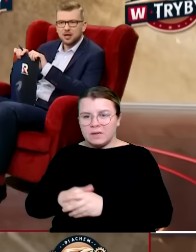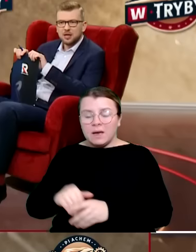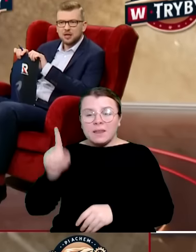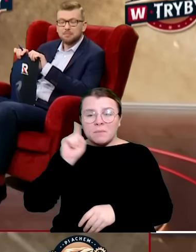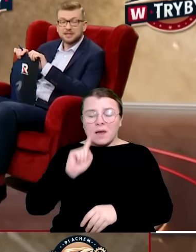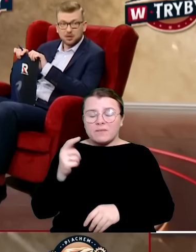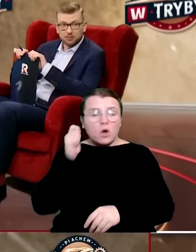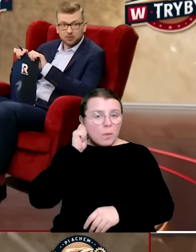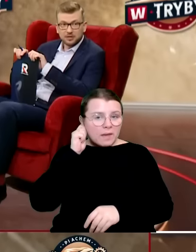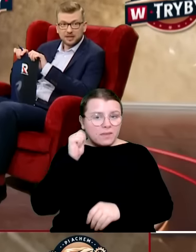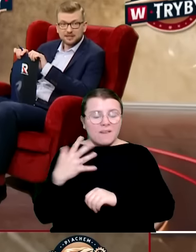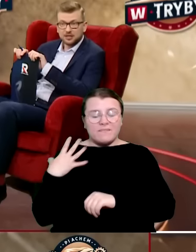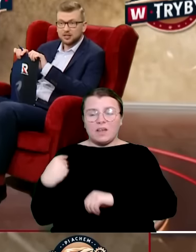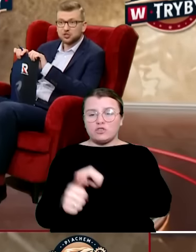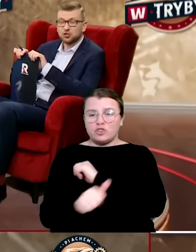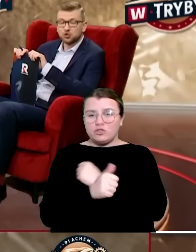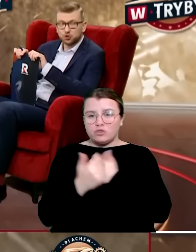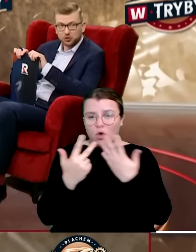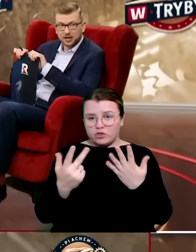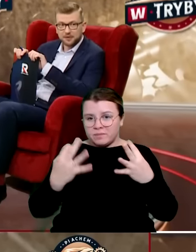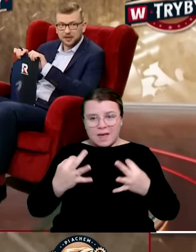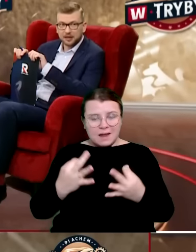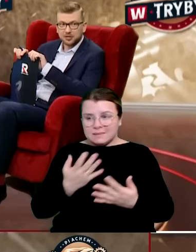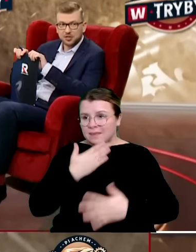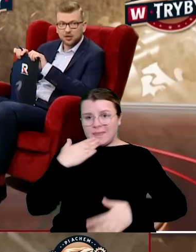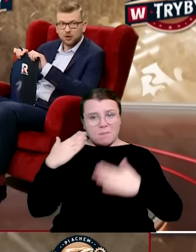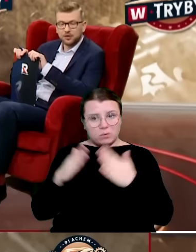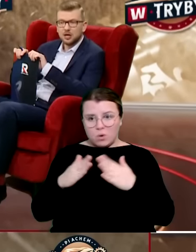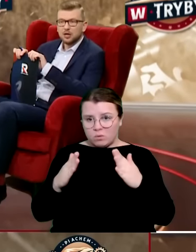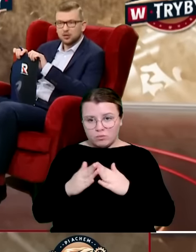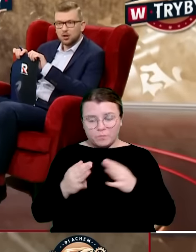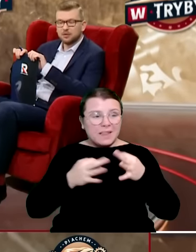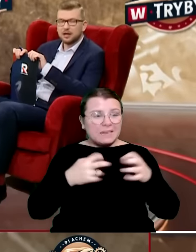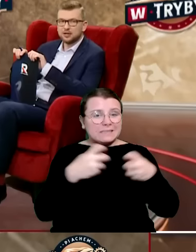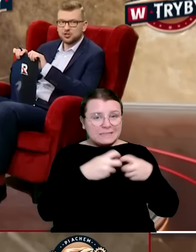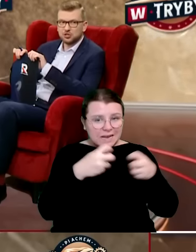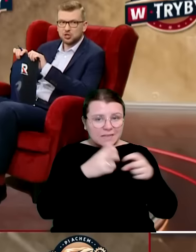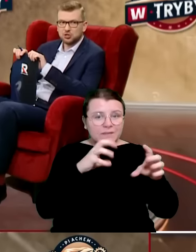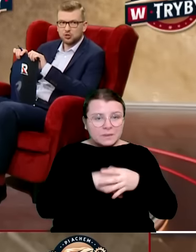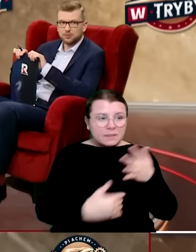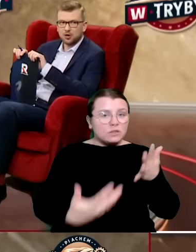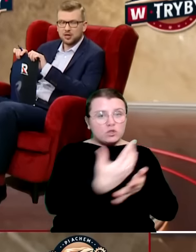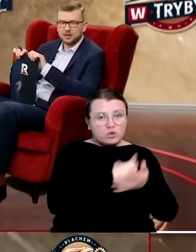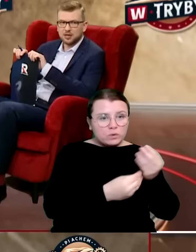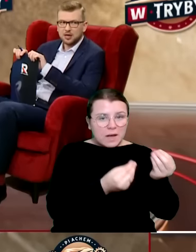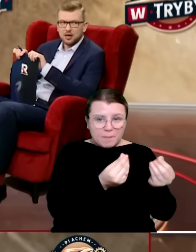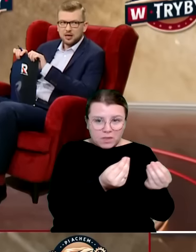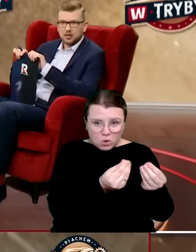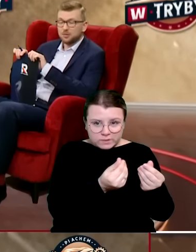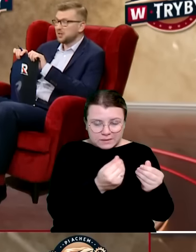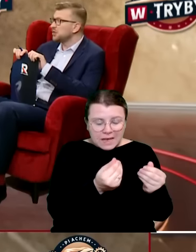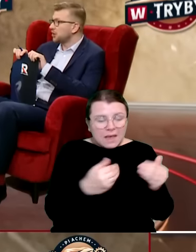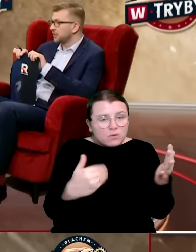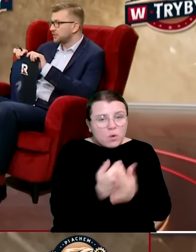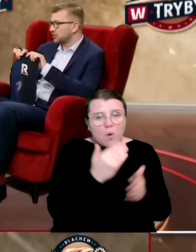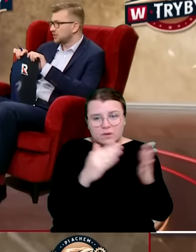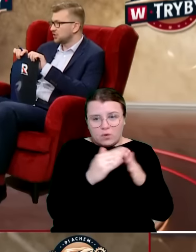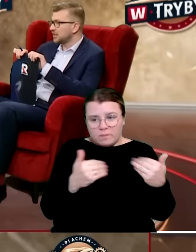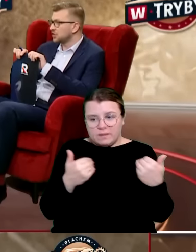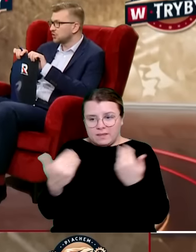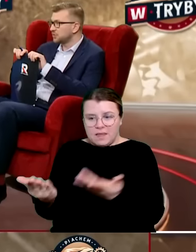została bezdomną. I teraz jest zrzutka w internecie na nowy dom dla 68-letniej kobiety i to